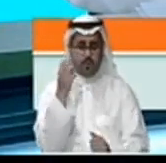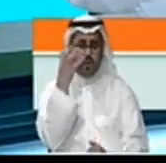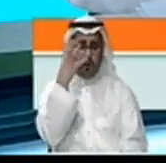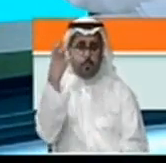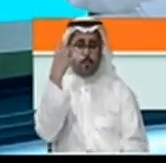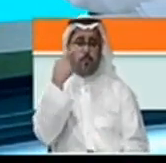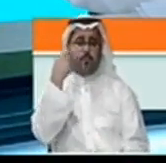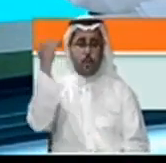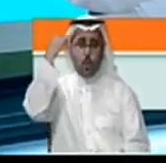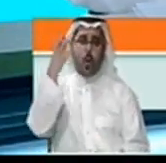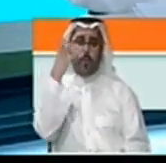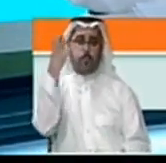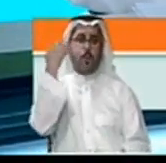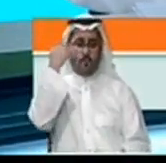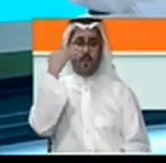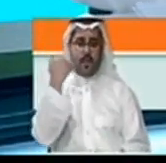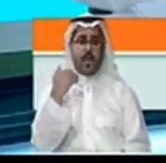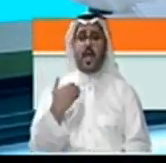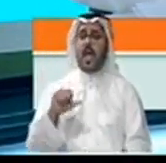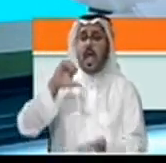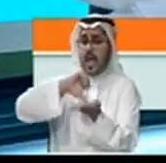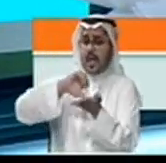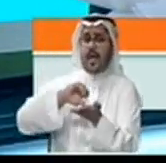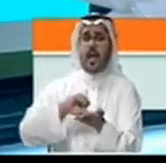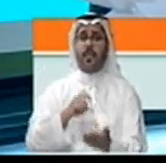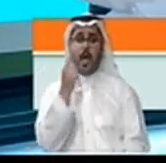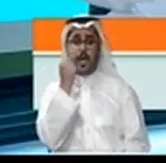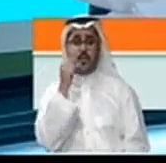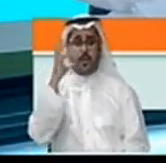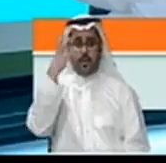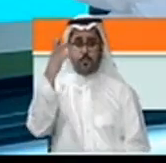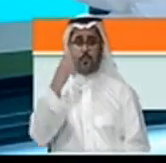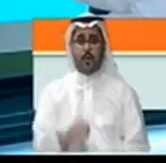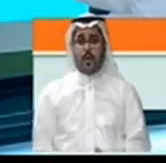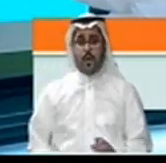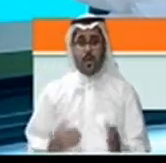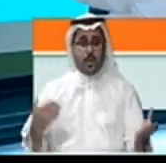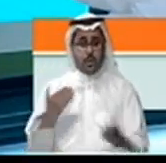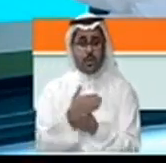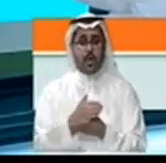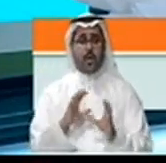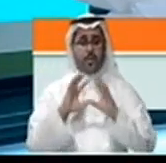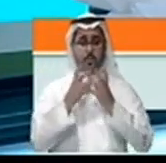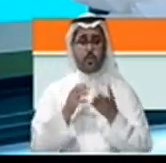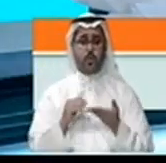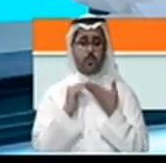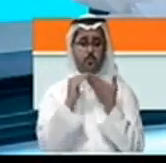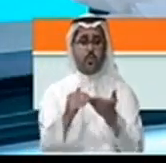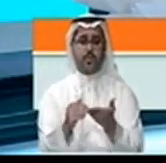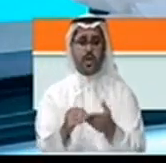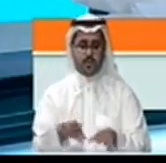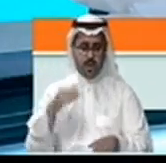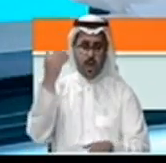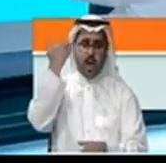في الغدة النخامية للحاج الإيراني، الأمر الذي استدعى تدخل فريق جراحي لإجراء عملية